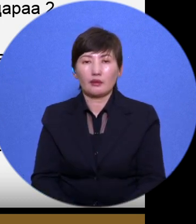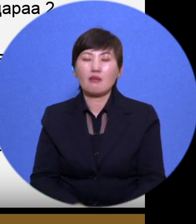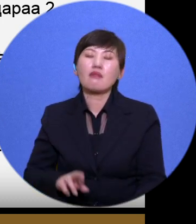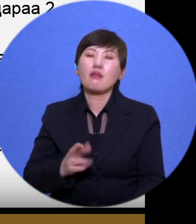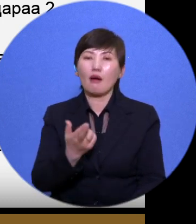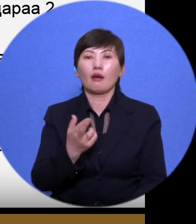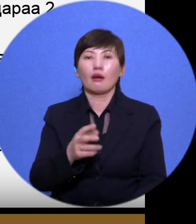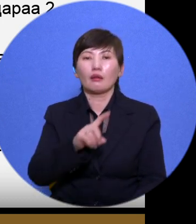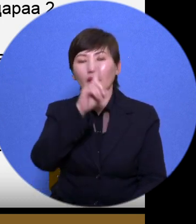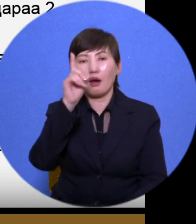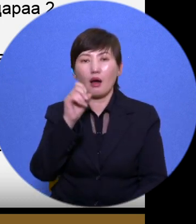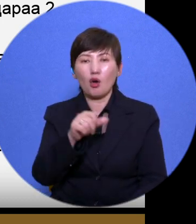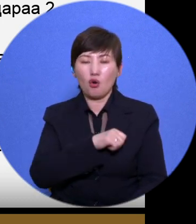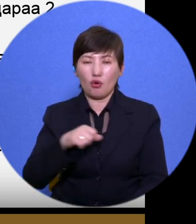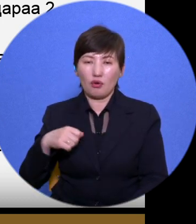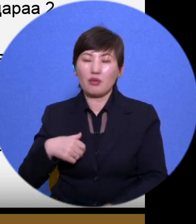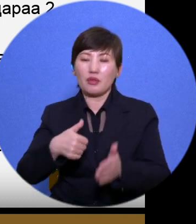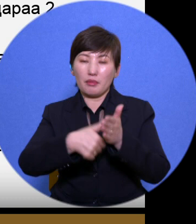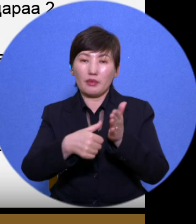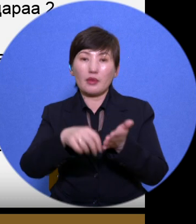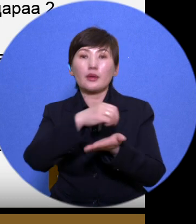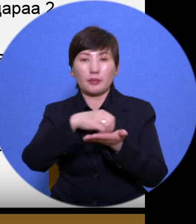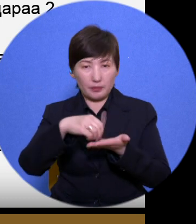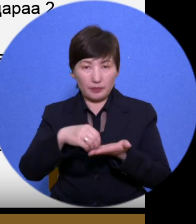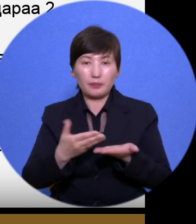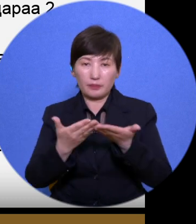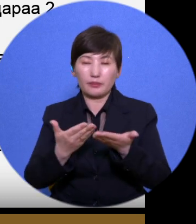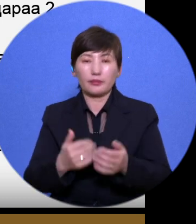Яагаад гэдэг хариултыг дэвтэр дээрээ бичээрэй.